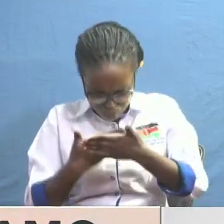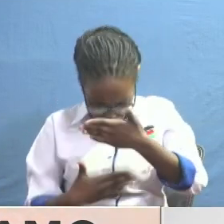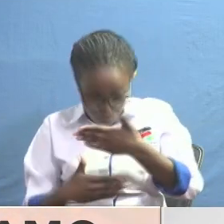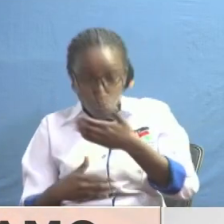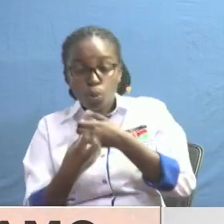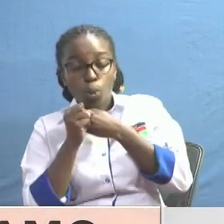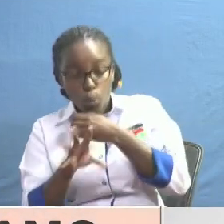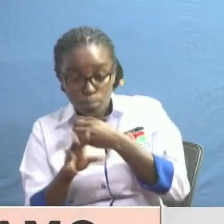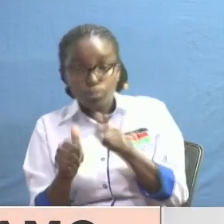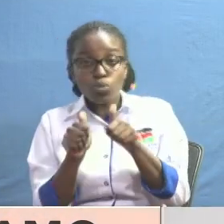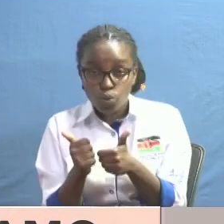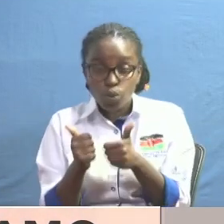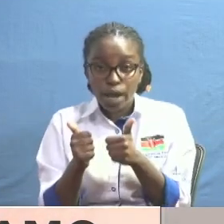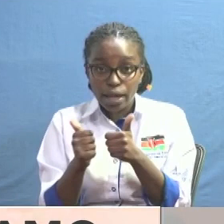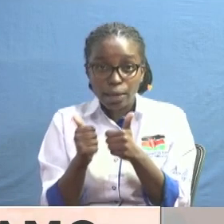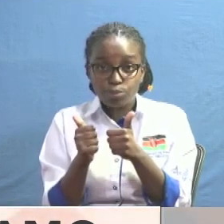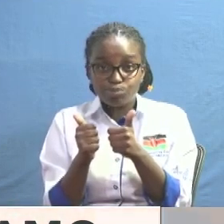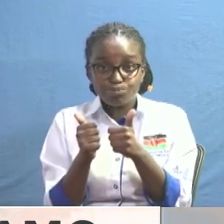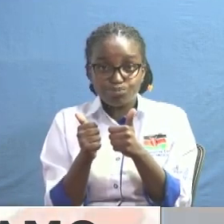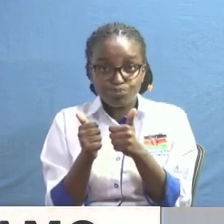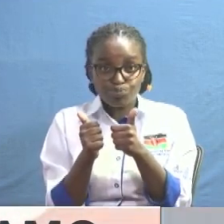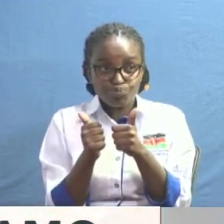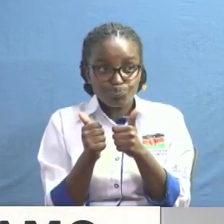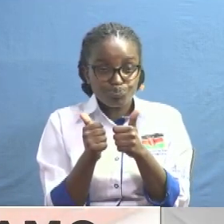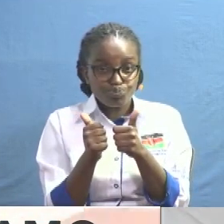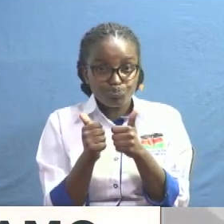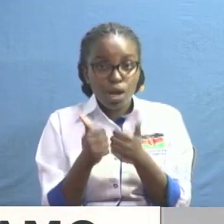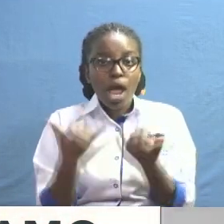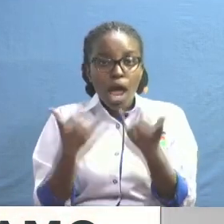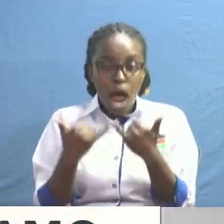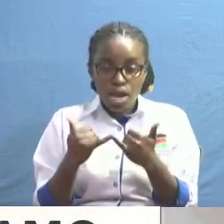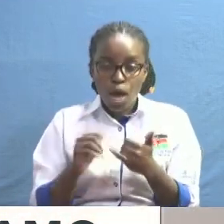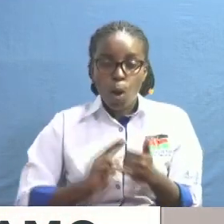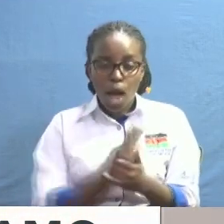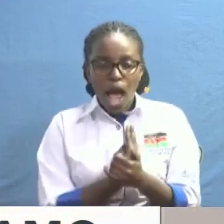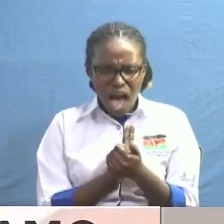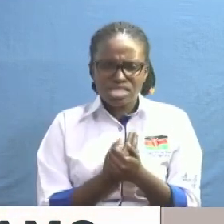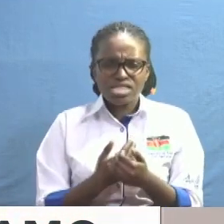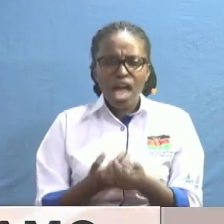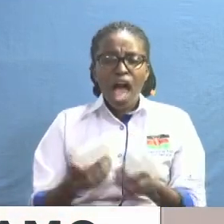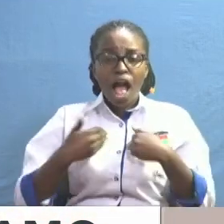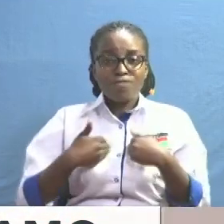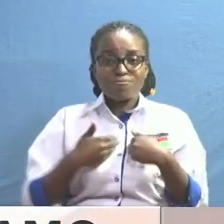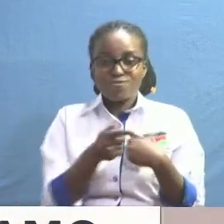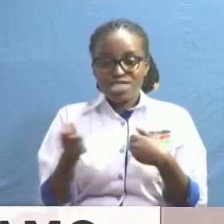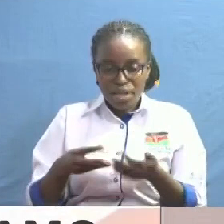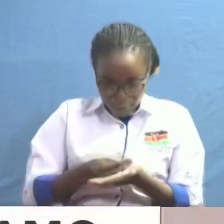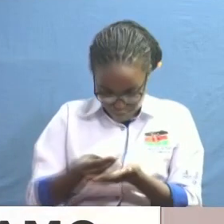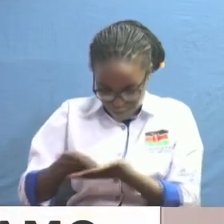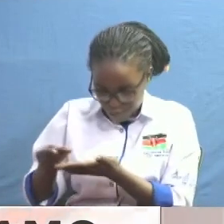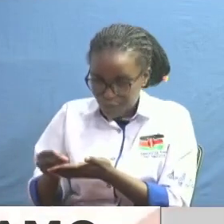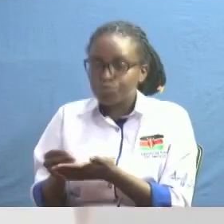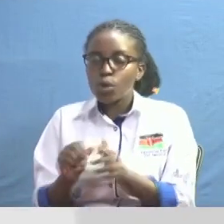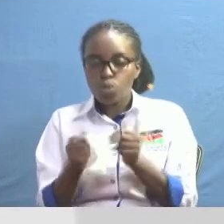hii inasema, nikinukuu, sisi kama taasisi ya hisani, utoaji wetu wa ruzuku ni wazi